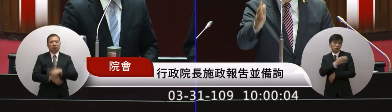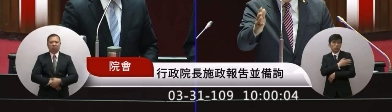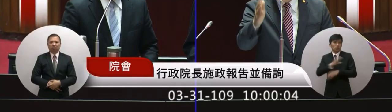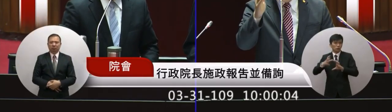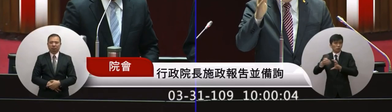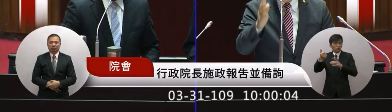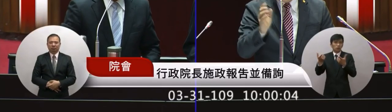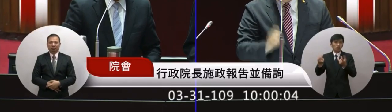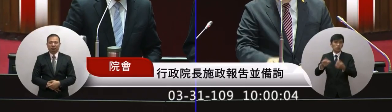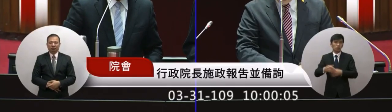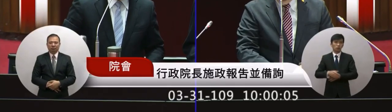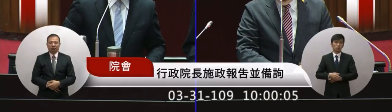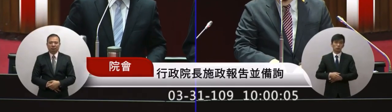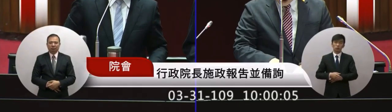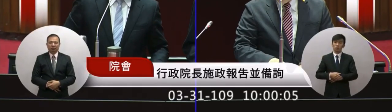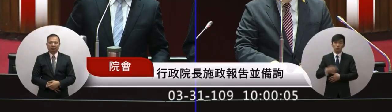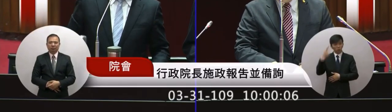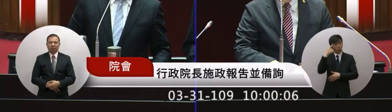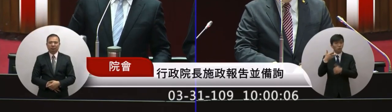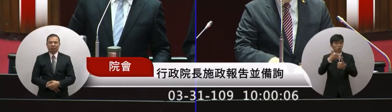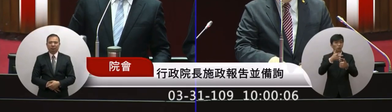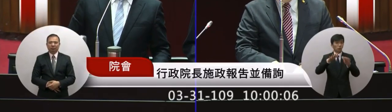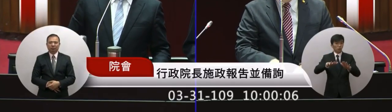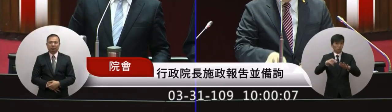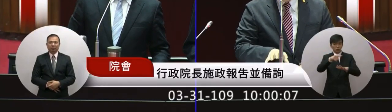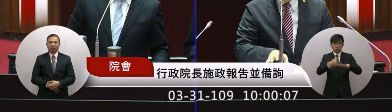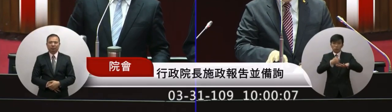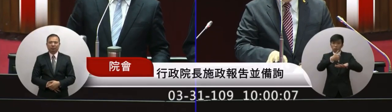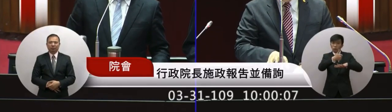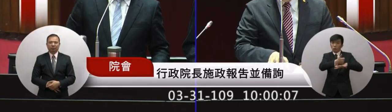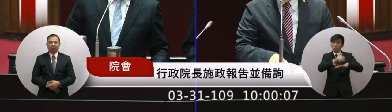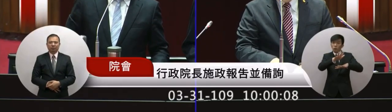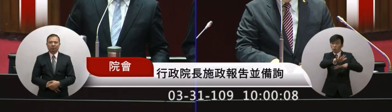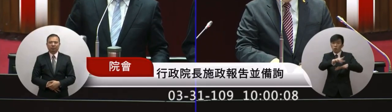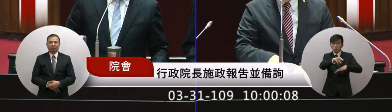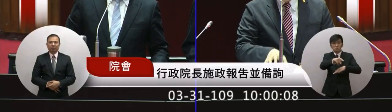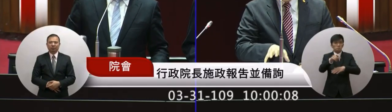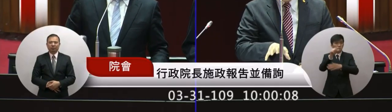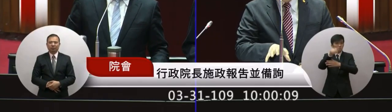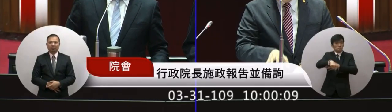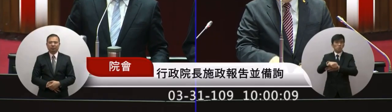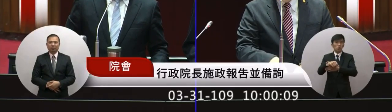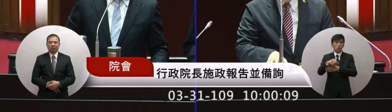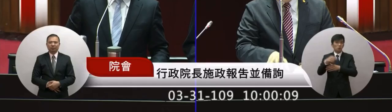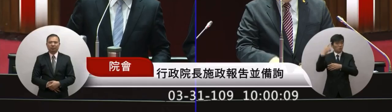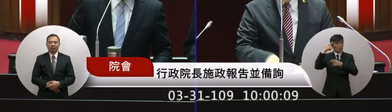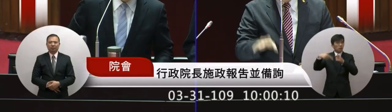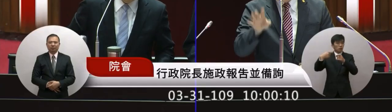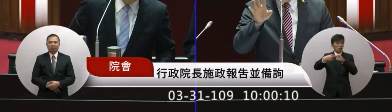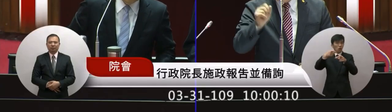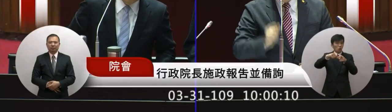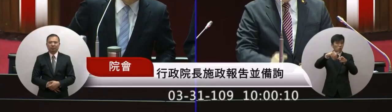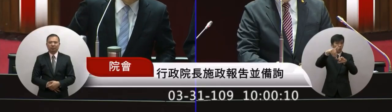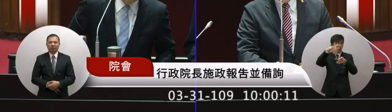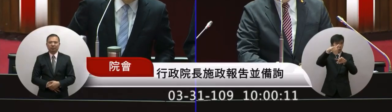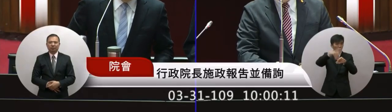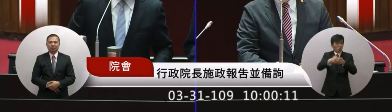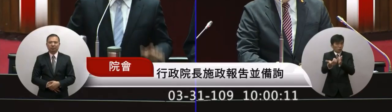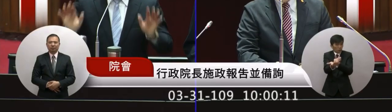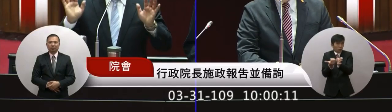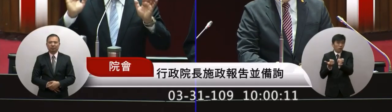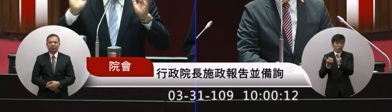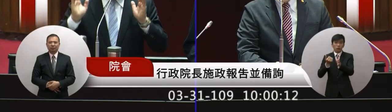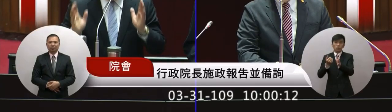说，现在在您任内的时候，可不可以去承诺，就是燃料棒在明年公投前先不要运出国